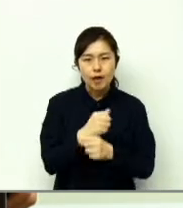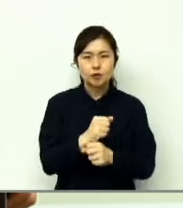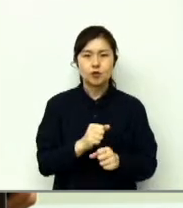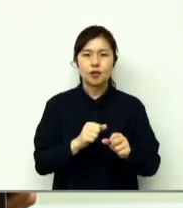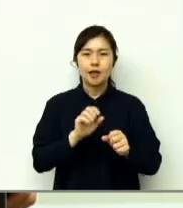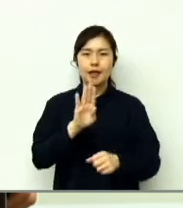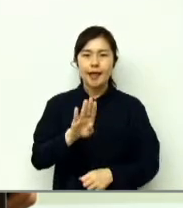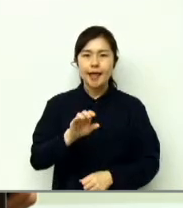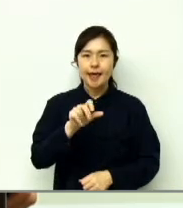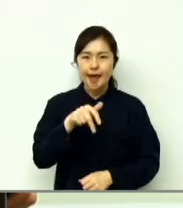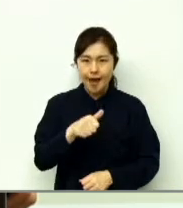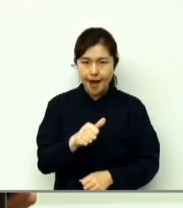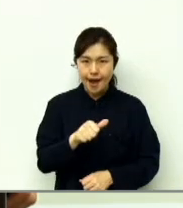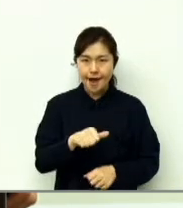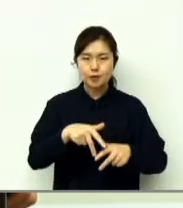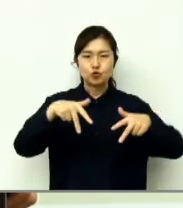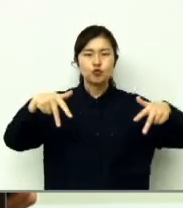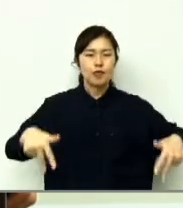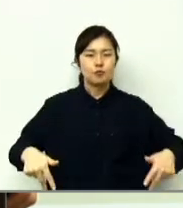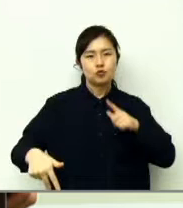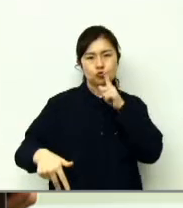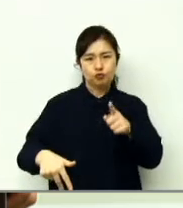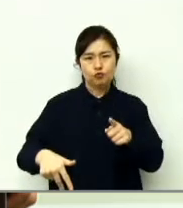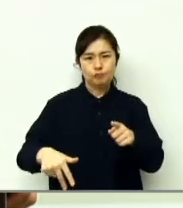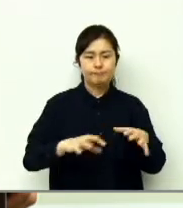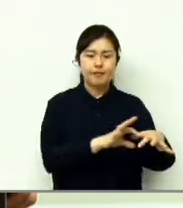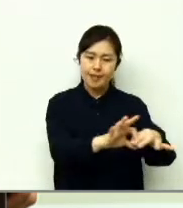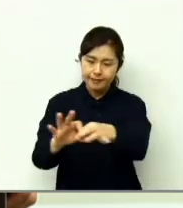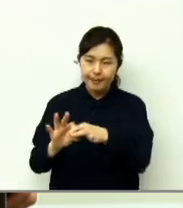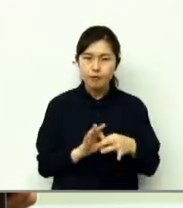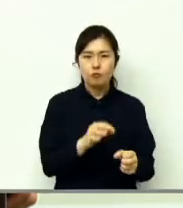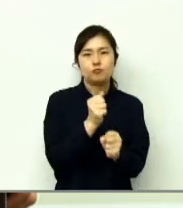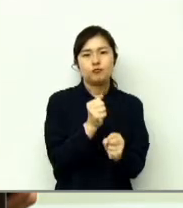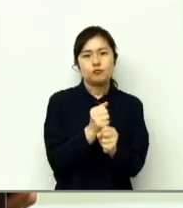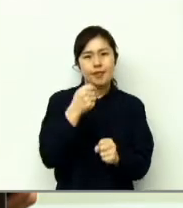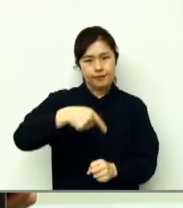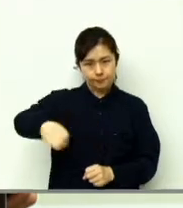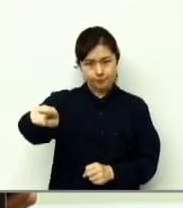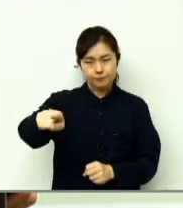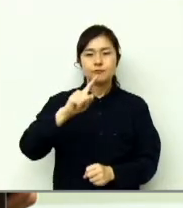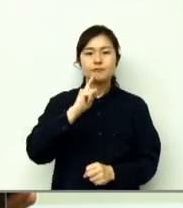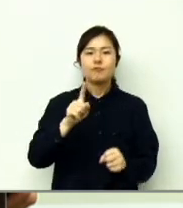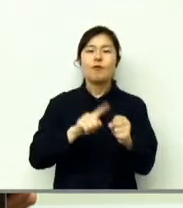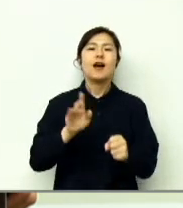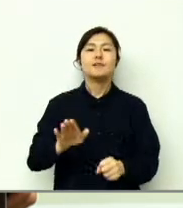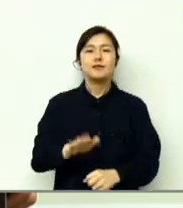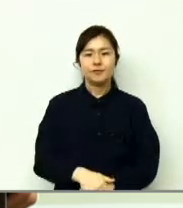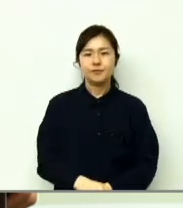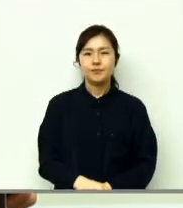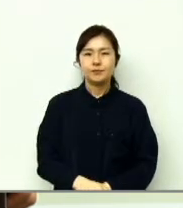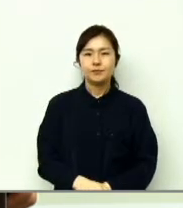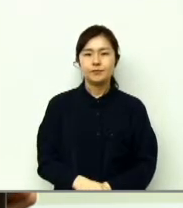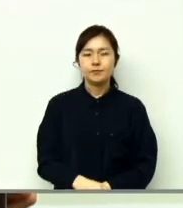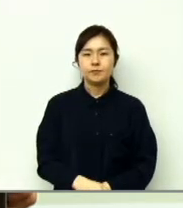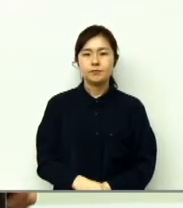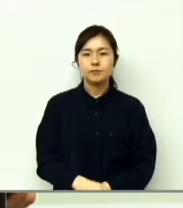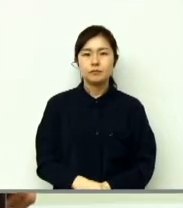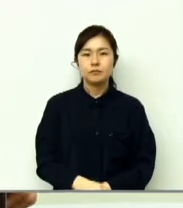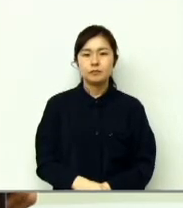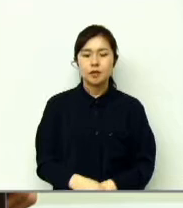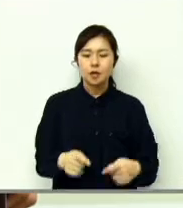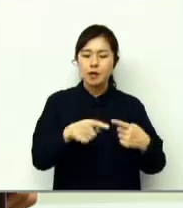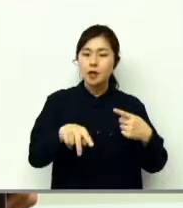取り組みなどによって、健康長寿社会の実現を目指してまいります。またもう一方で、こういった介護であると